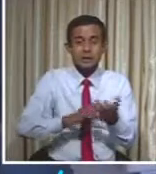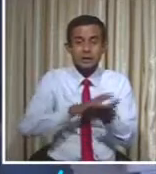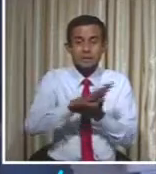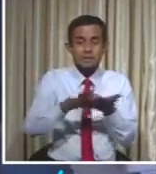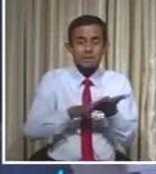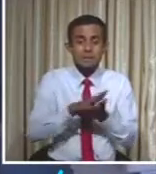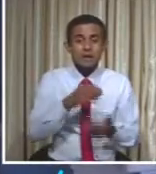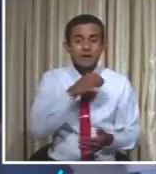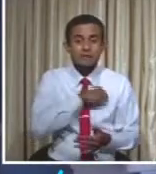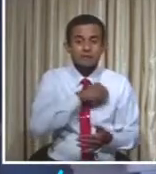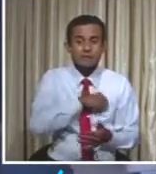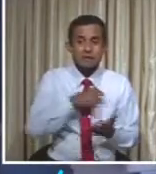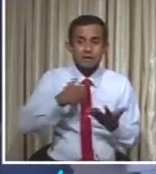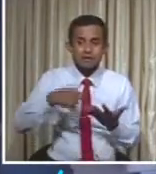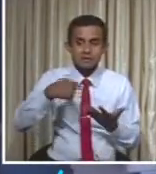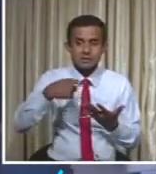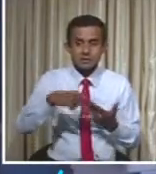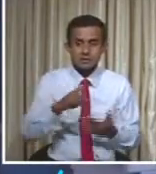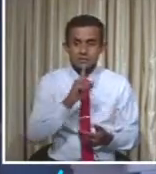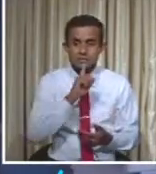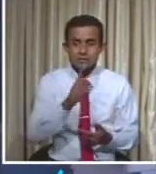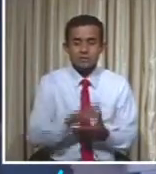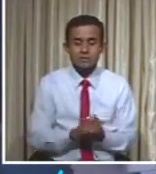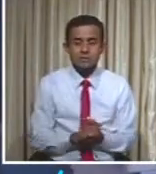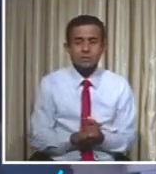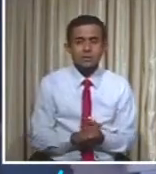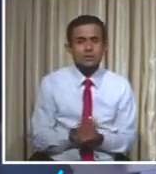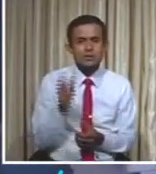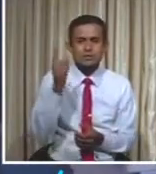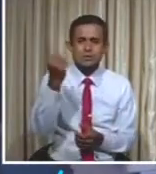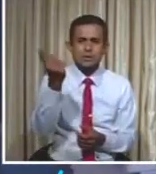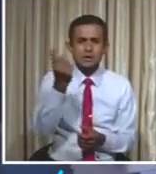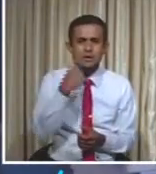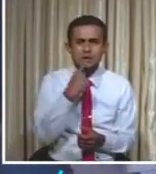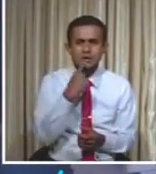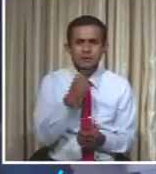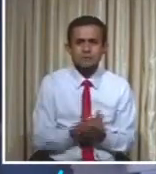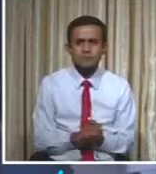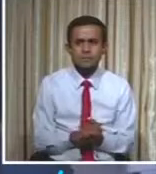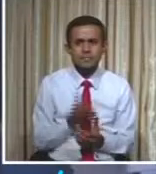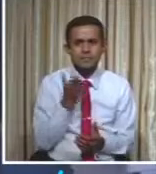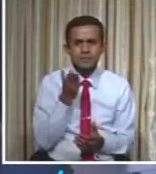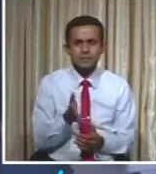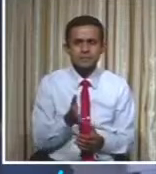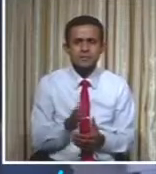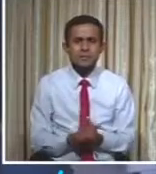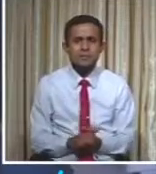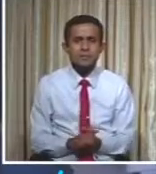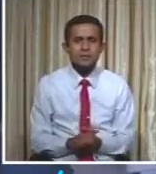තියෙන වාසි කීපයක් ගැන සඳහන් කරලා තියෙනවා. ඉතින් එතුමල්ලා කියනවා මේකේ